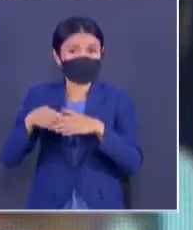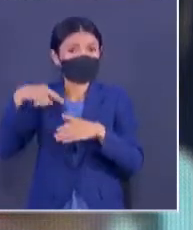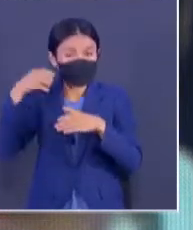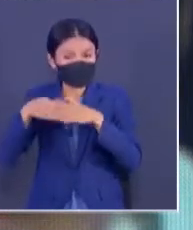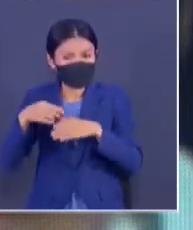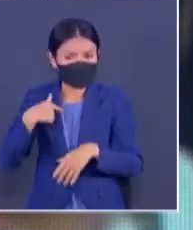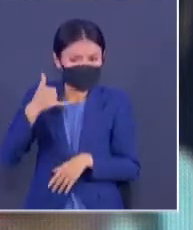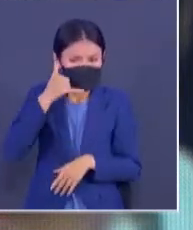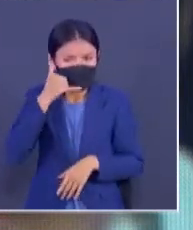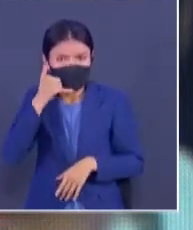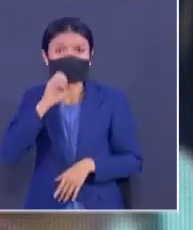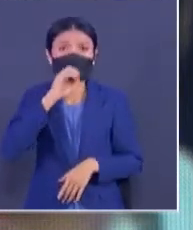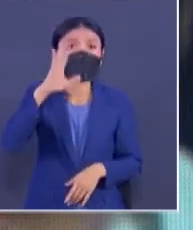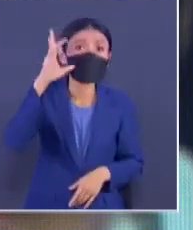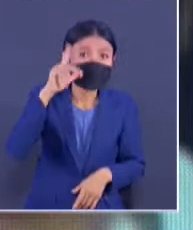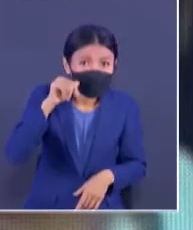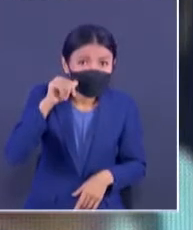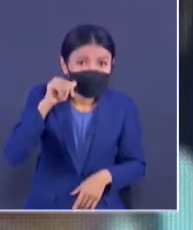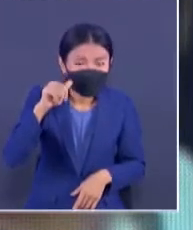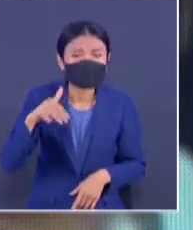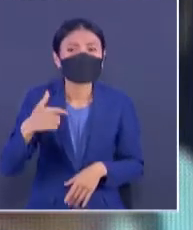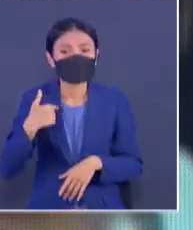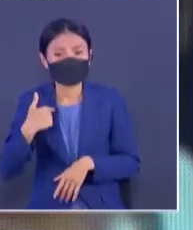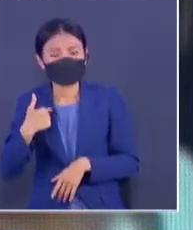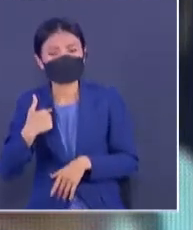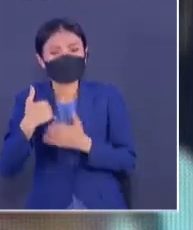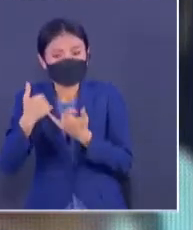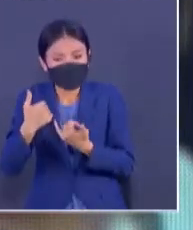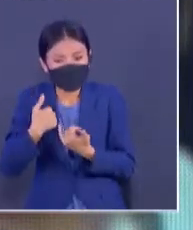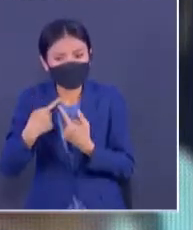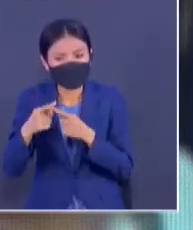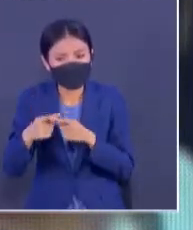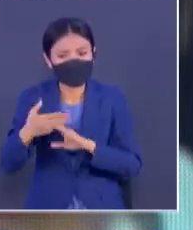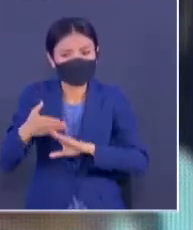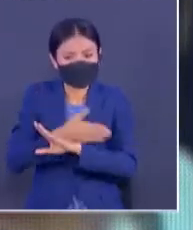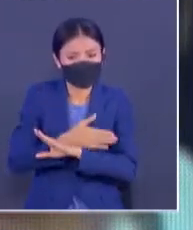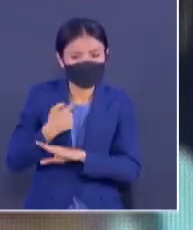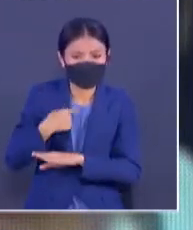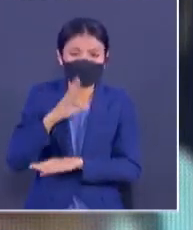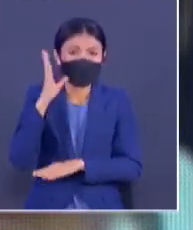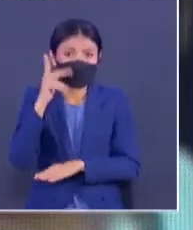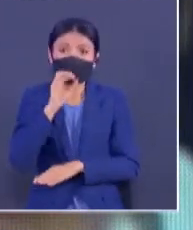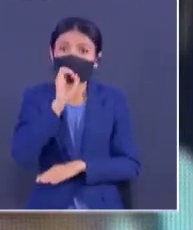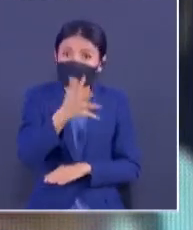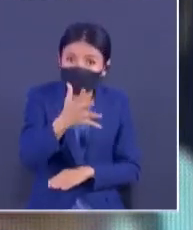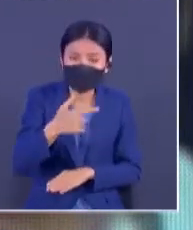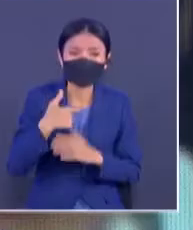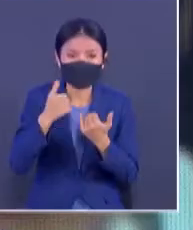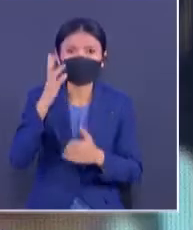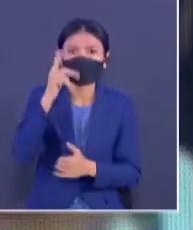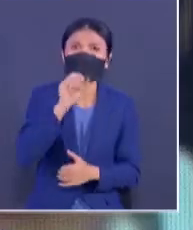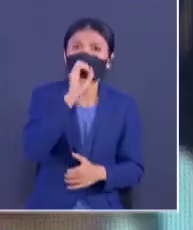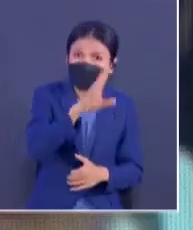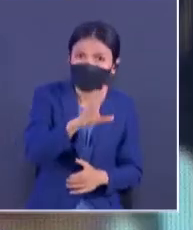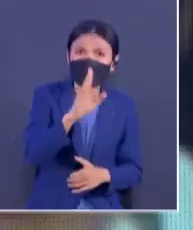ลักษณะแบบนี้เกิดขึ้นที่ตำรวจก็เข้ามาพวกคุมตัววันนี้มีความคืบหน้านะครับขณะเดียวกันครั้งด้านของผู้ปกครองก็